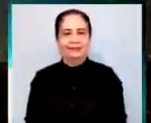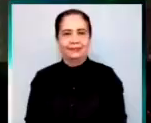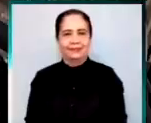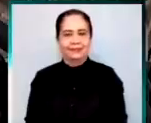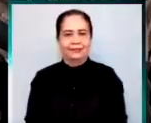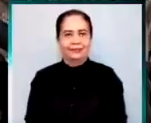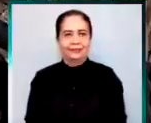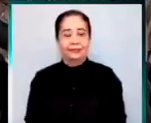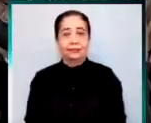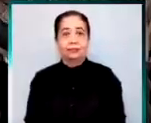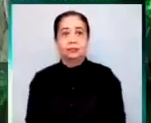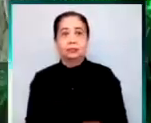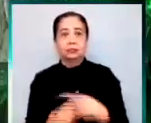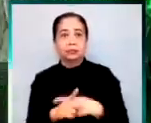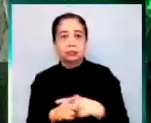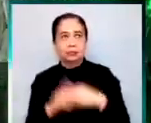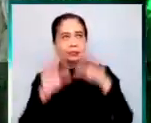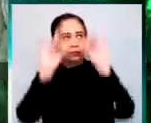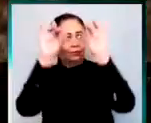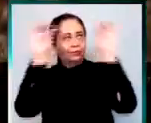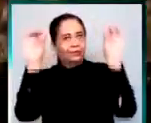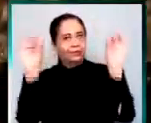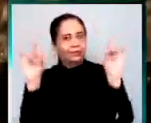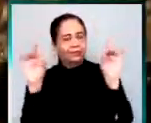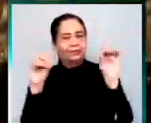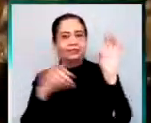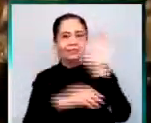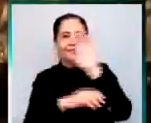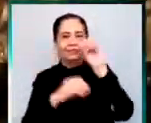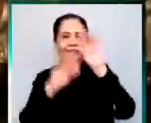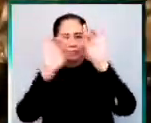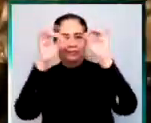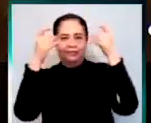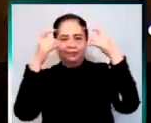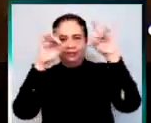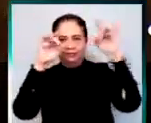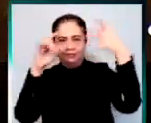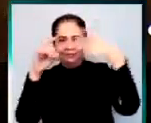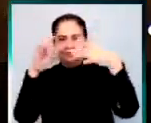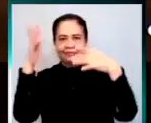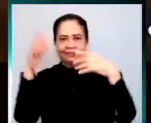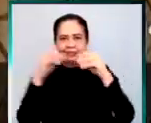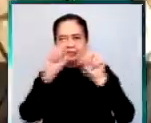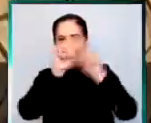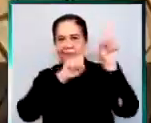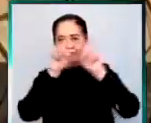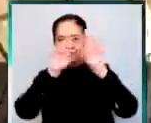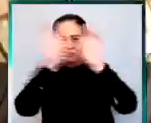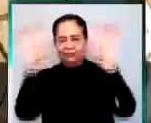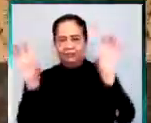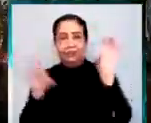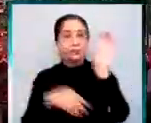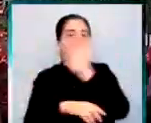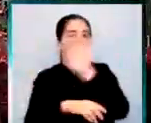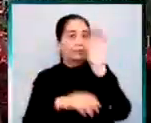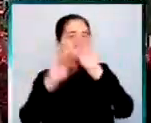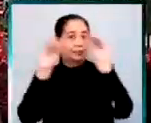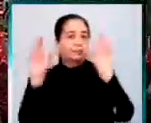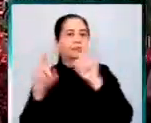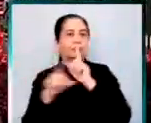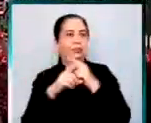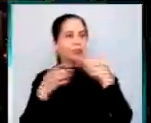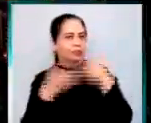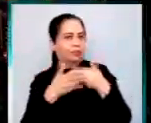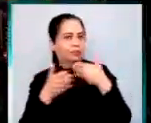Mula sa mga kumukutitap na Christmas lights at nagniningning na mga parol, Christmas is in the air na nga. Ayaw